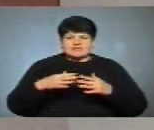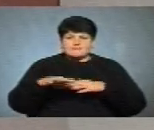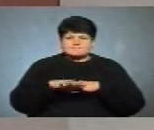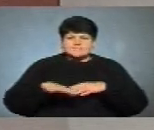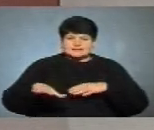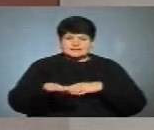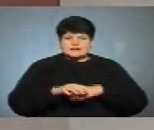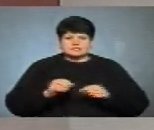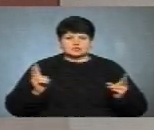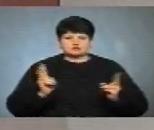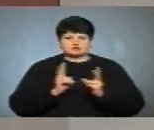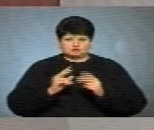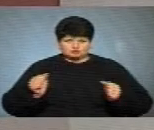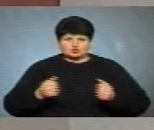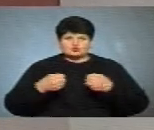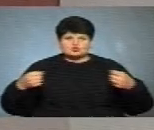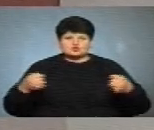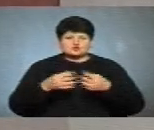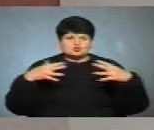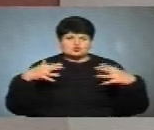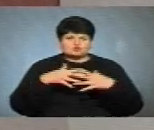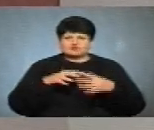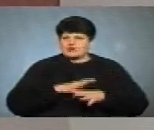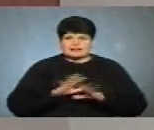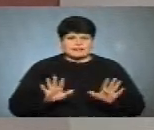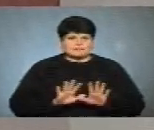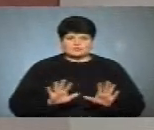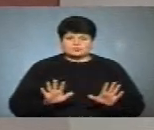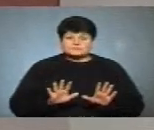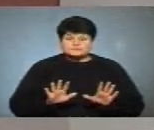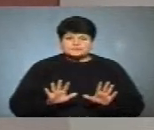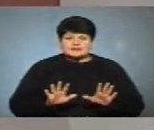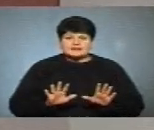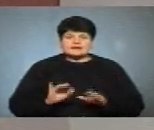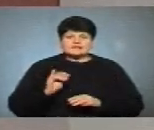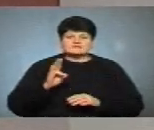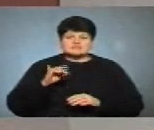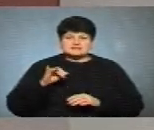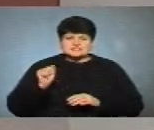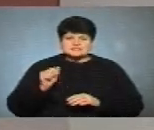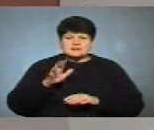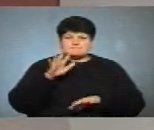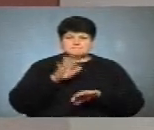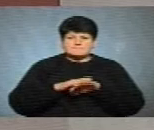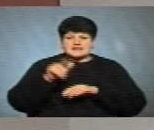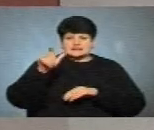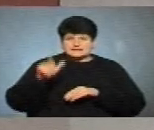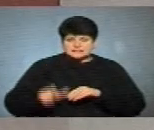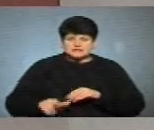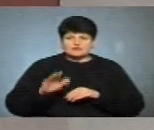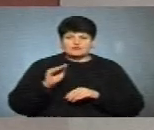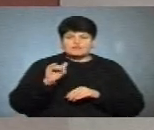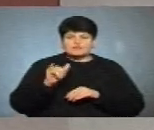поліцейськими та протестувальниками не було, розповіла Оксана Мулик. Інвестиційний банкір Сергій Фурса в ефірі Суспільної